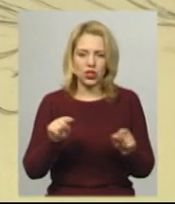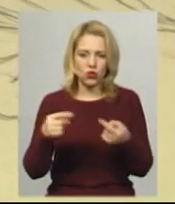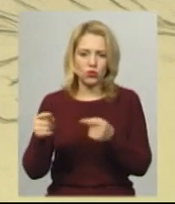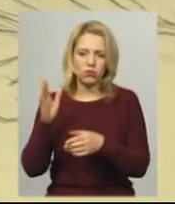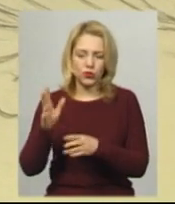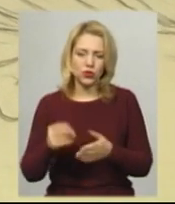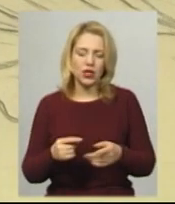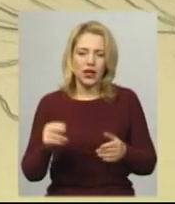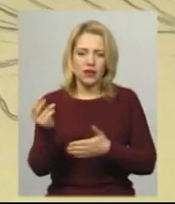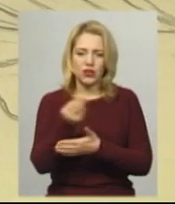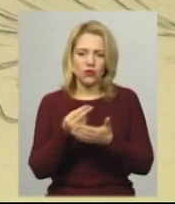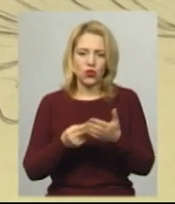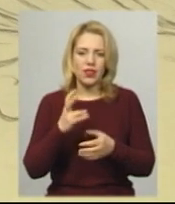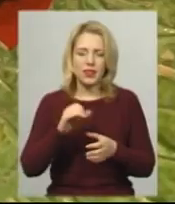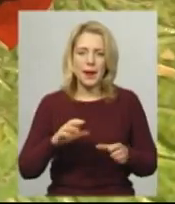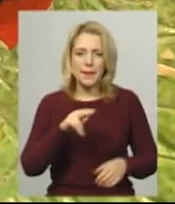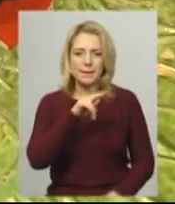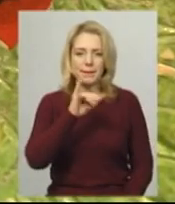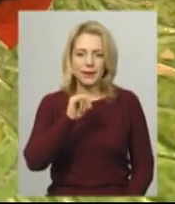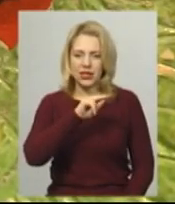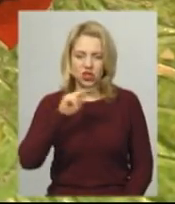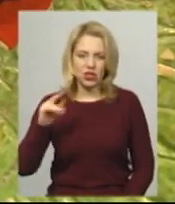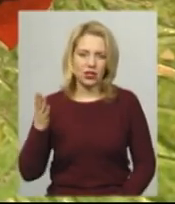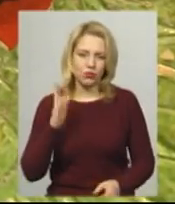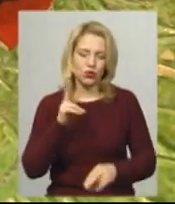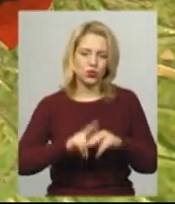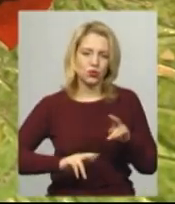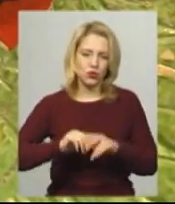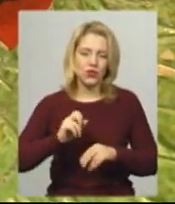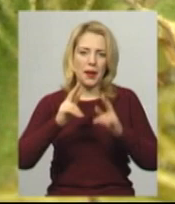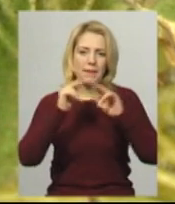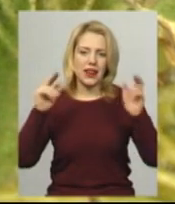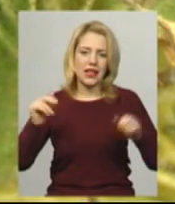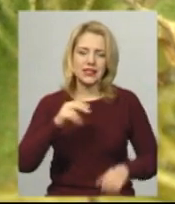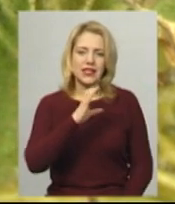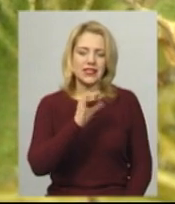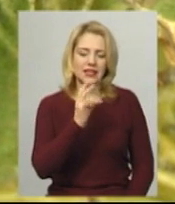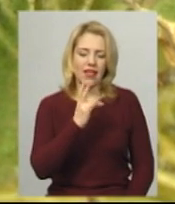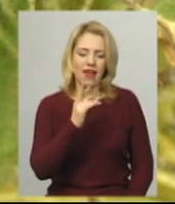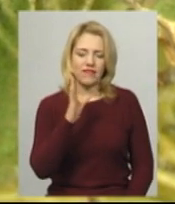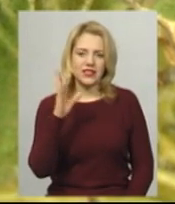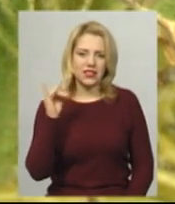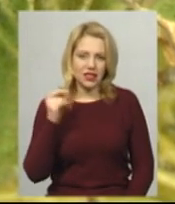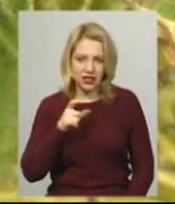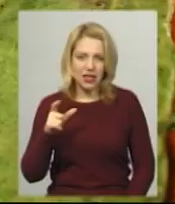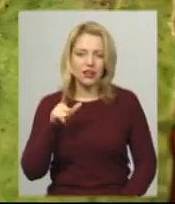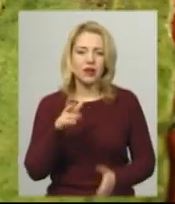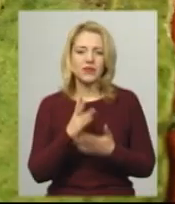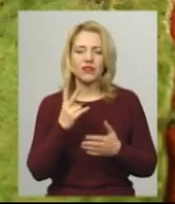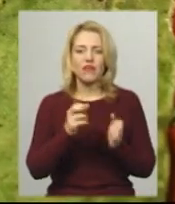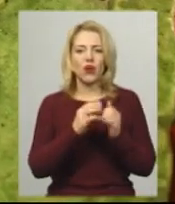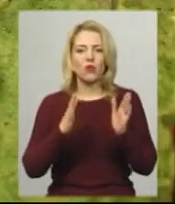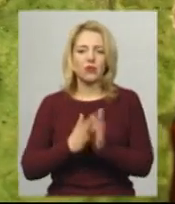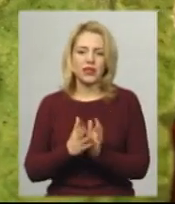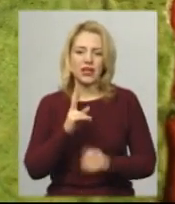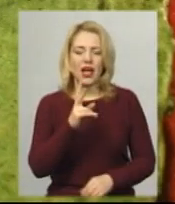будуть відтворені на печі, яку планує збудувати у музеї Палацу Синявських. Ще цікавою знахідкою, на думку науковця, є два комплекти